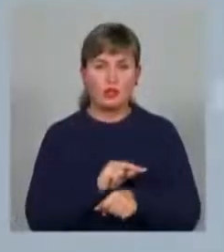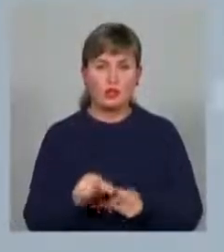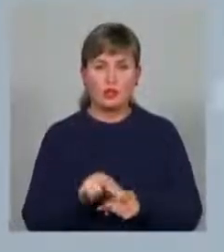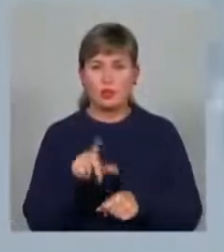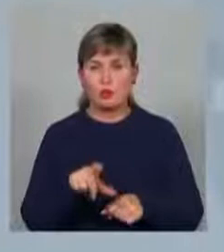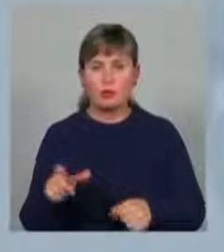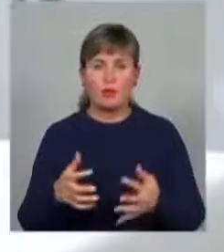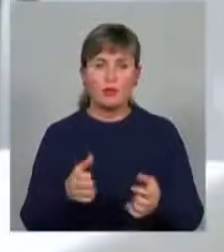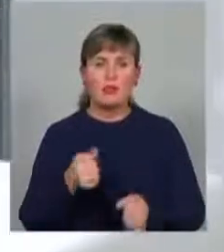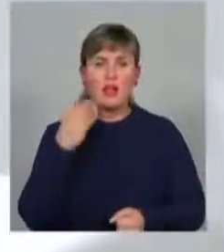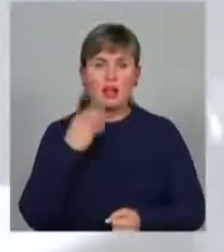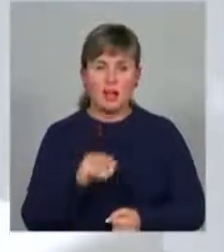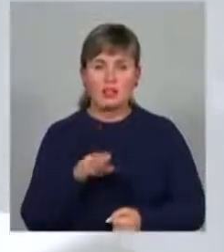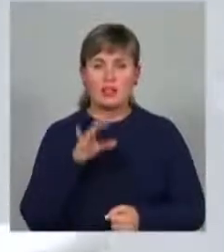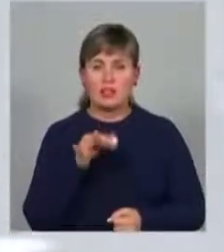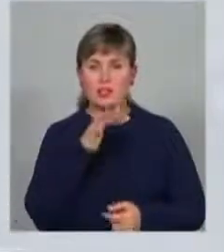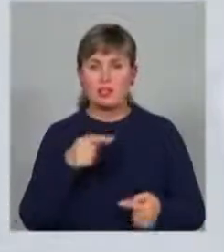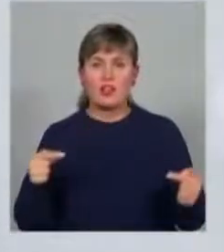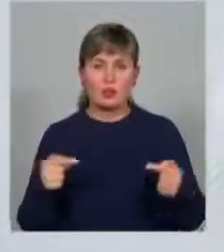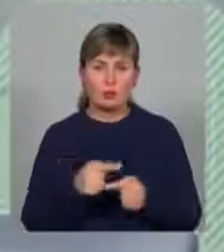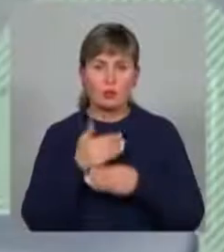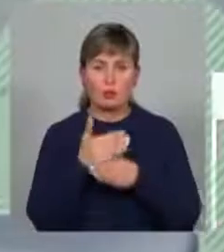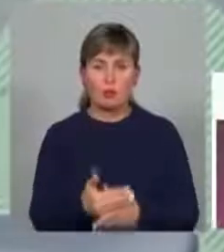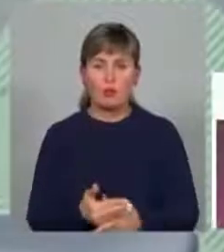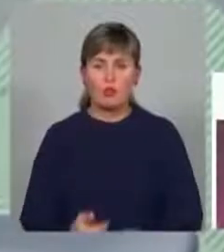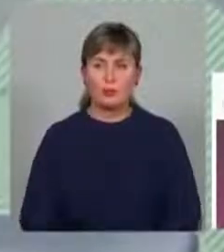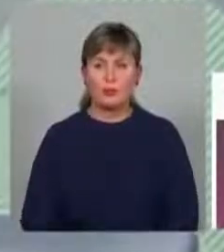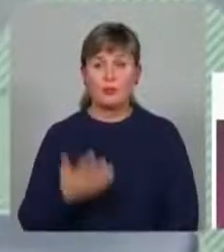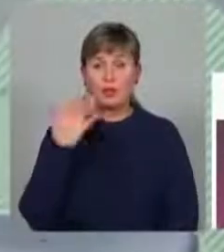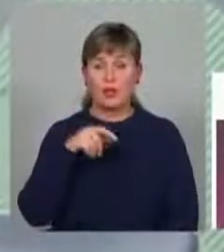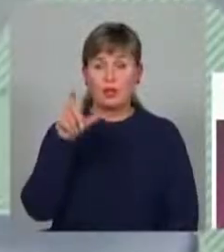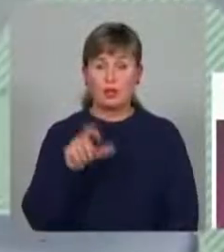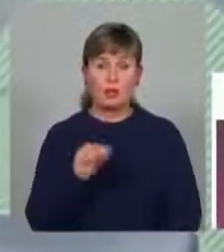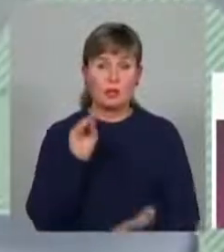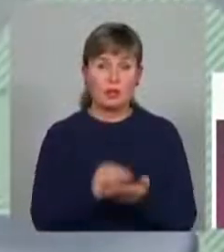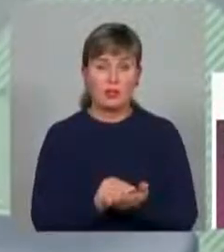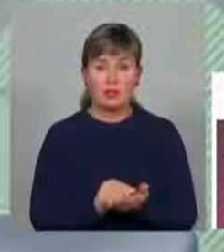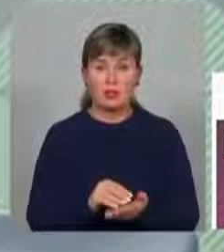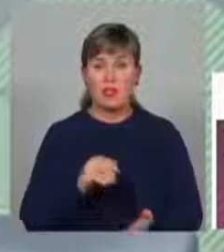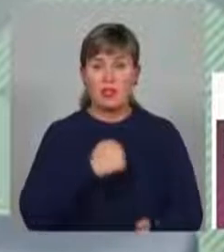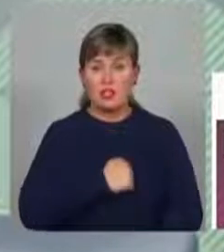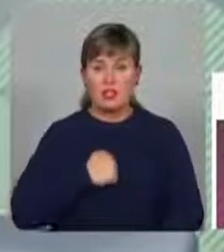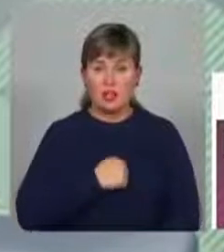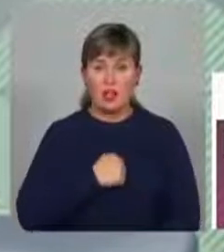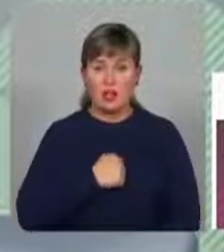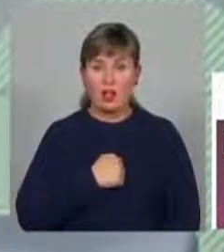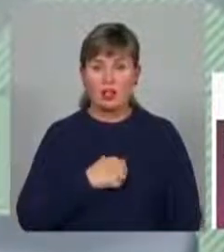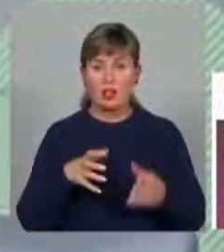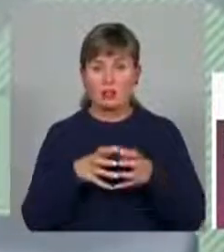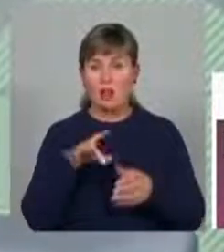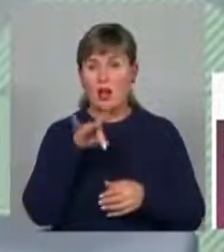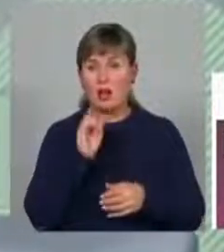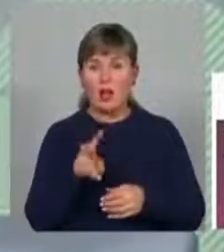пациентам получить качественную и своевременную помощь. Когда пациенту поставлен диагноз злокачественного новообразования и